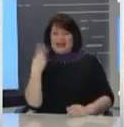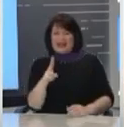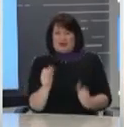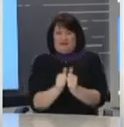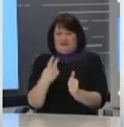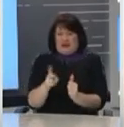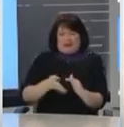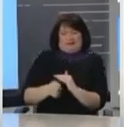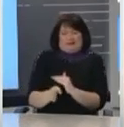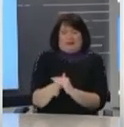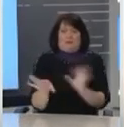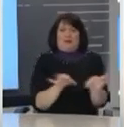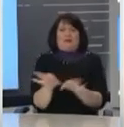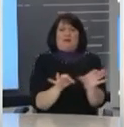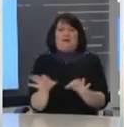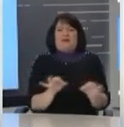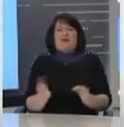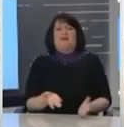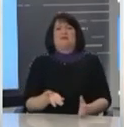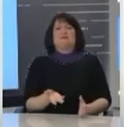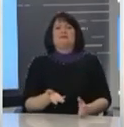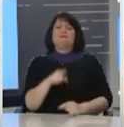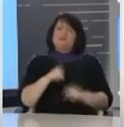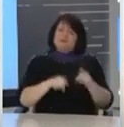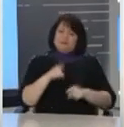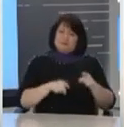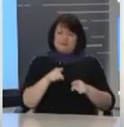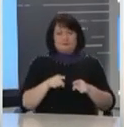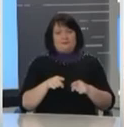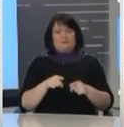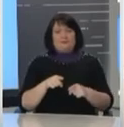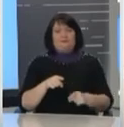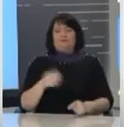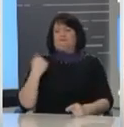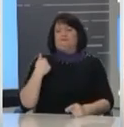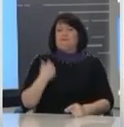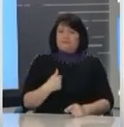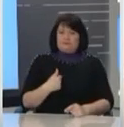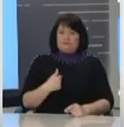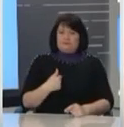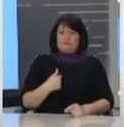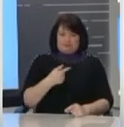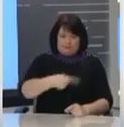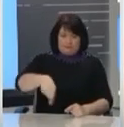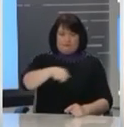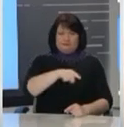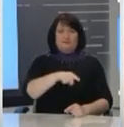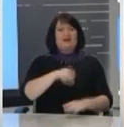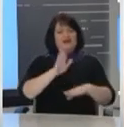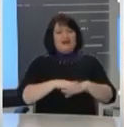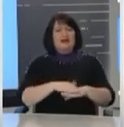θα βολέψετε. Μεταξύ των οποίων μερικοί, επειδή αναφέρεστε πολλές φορές σε εμάς, είναι και υπόδικοι για